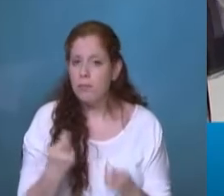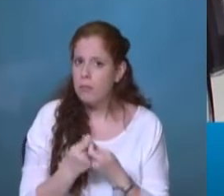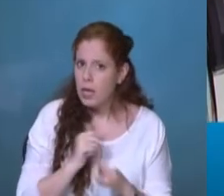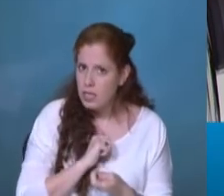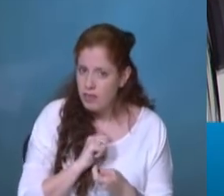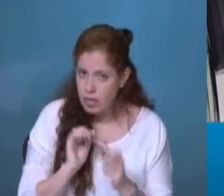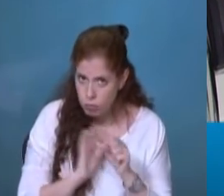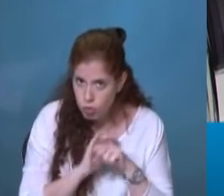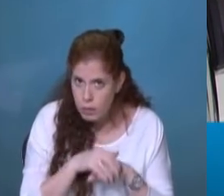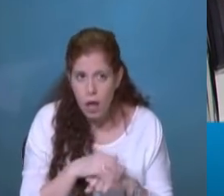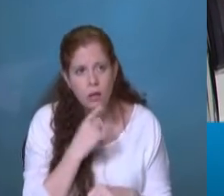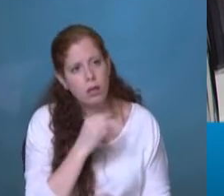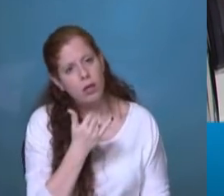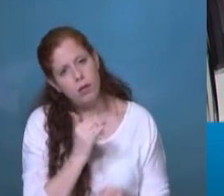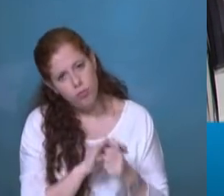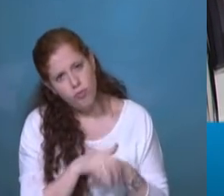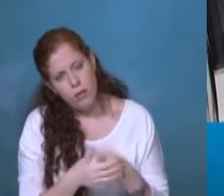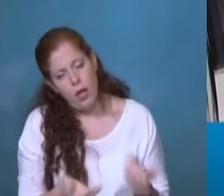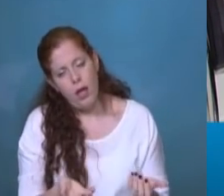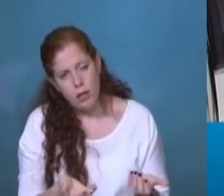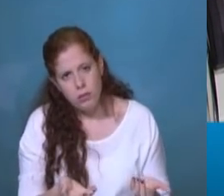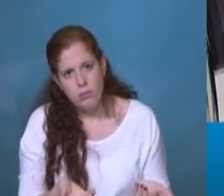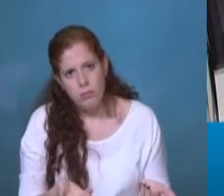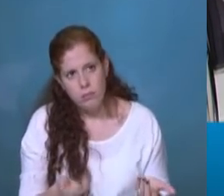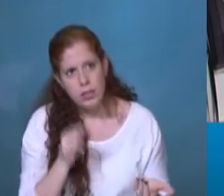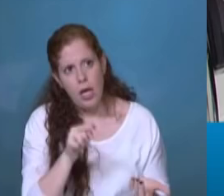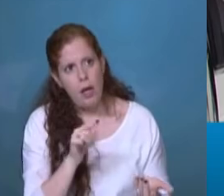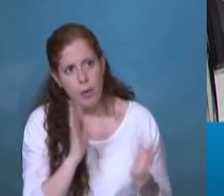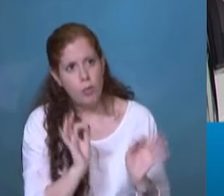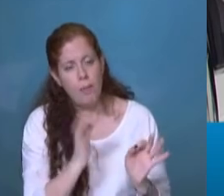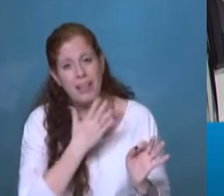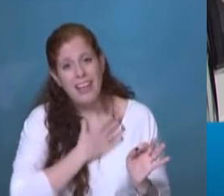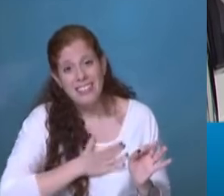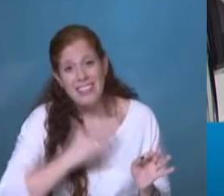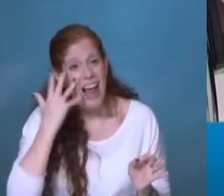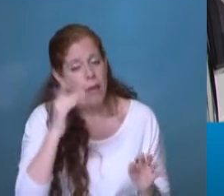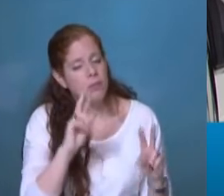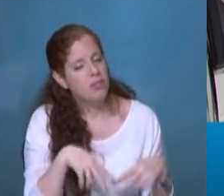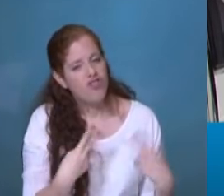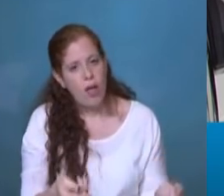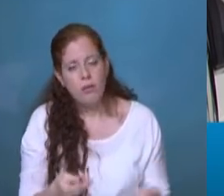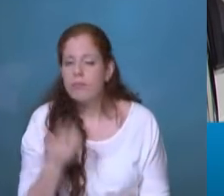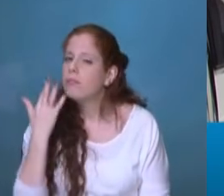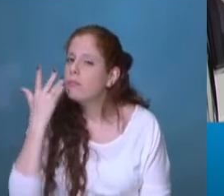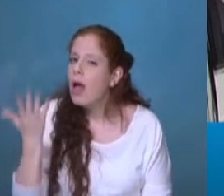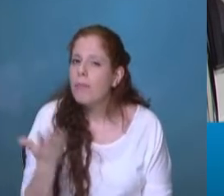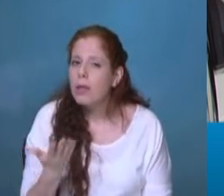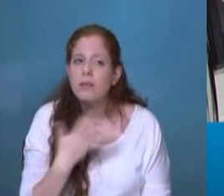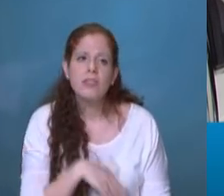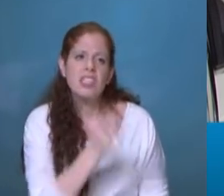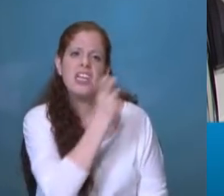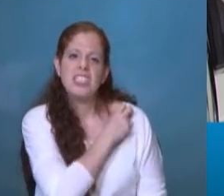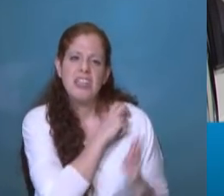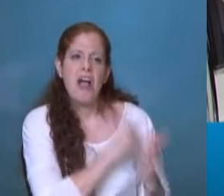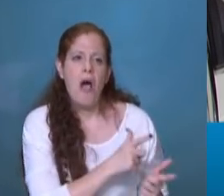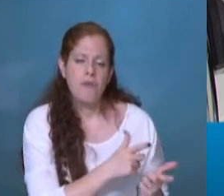זה... כן, משפיע. זה... מה שבאמת רציתי, חלמתי, אני לא יכול. מה חלמת? רציתי להיות קצין, קרבי, שרת. אתה לא